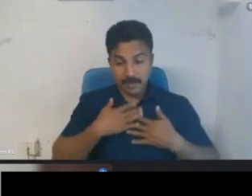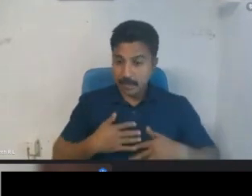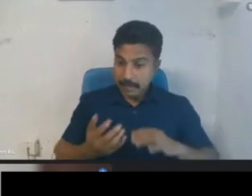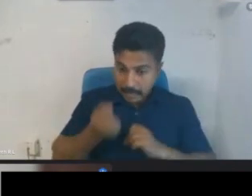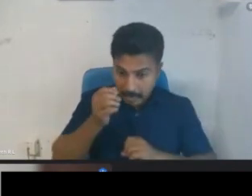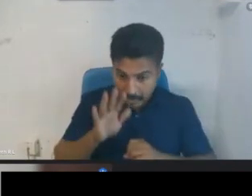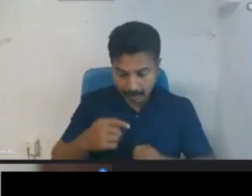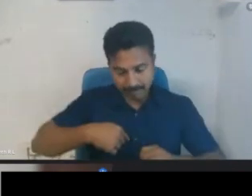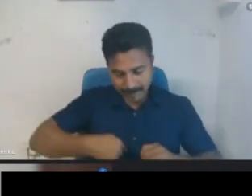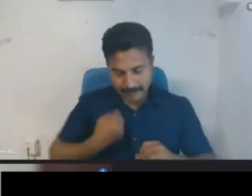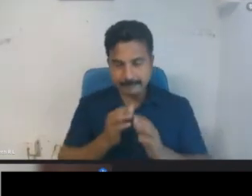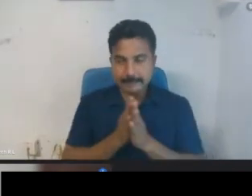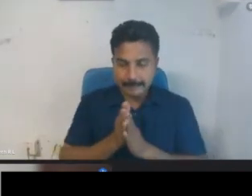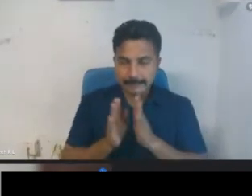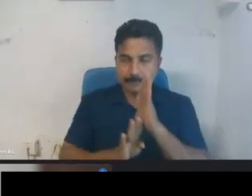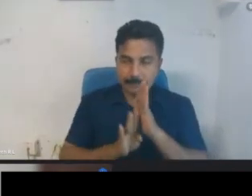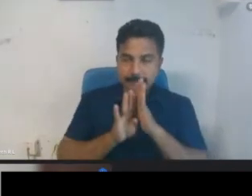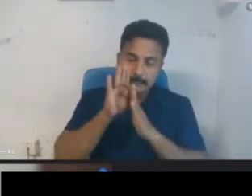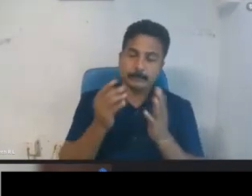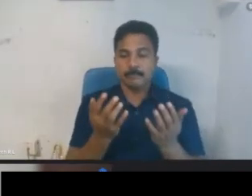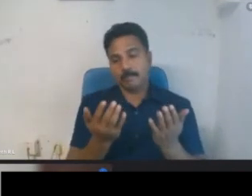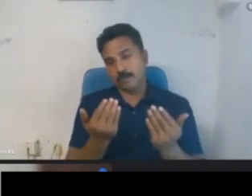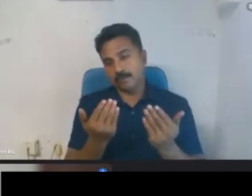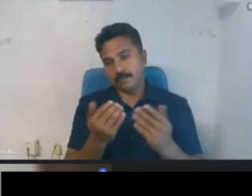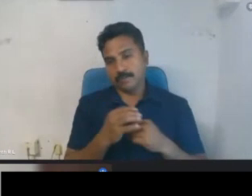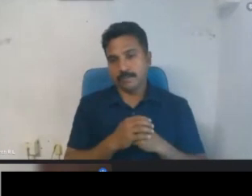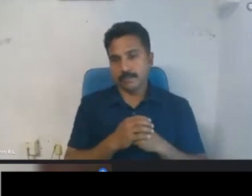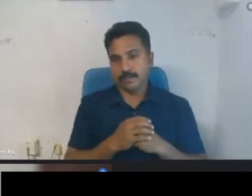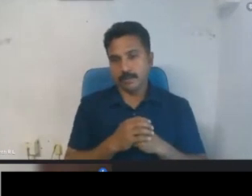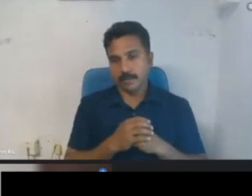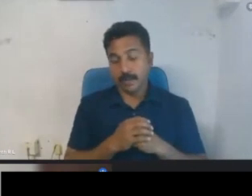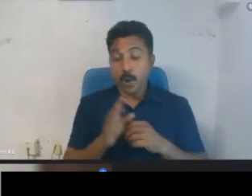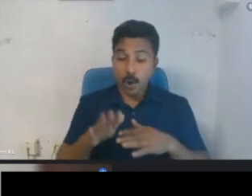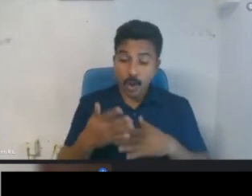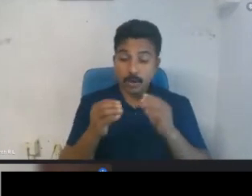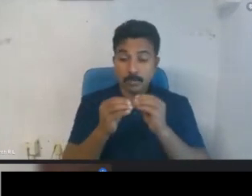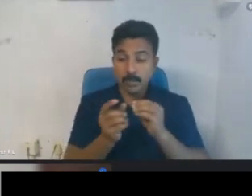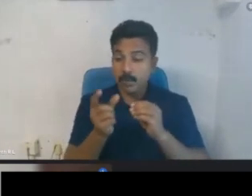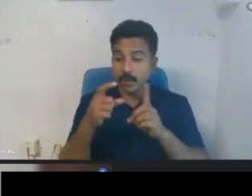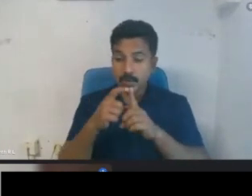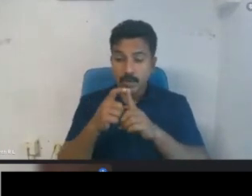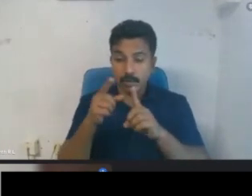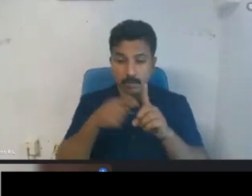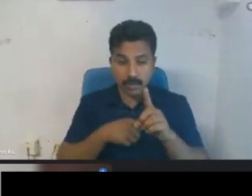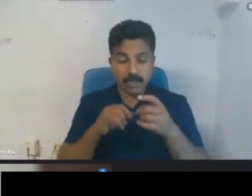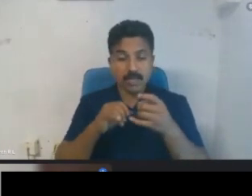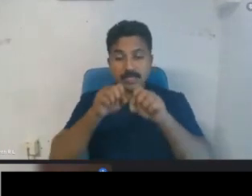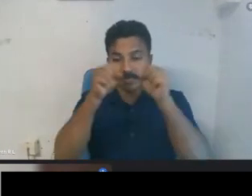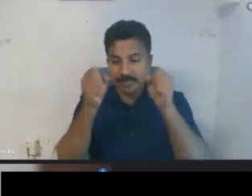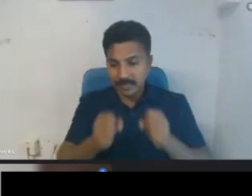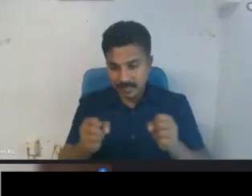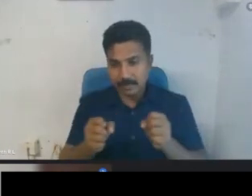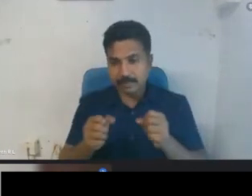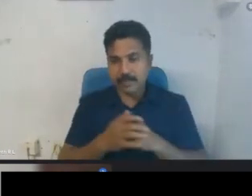ഒന്ന് റീചാർജ് ചെയ്യാനും ഒന്ന് ബിൽഡപ്പ് ചെയ്യാനും നിങ്ങൾക്ക് പറ്റും. ബഡ്ഡി സിസ്റ്റം ഉപയോഗിക്കുക എന്നുള്ളത് പറഞ്ഞു കഴിഞ്ഞാൽ, എനിക്ക് ഈ